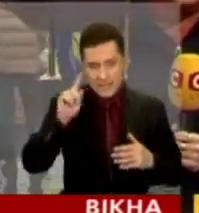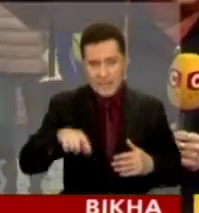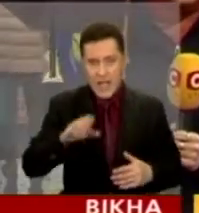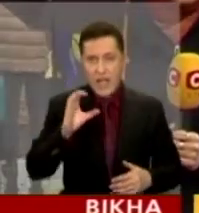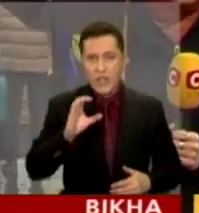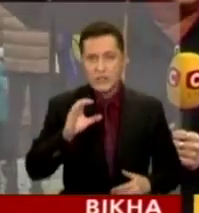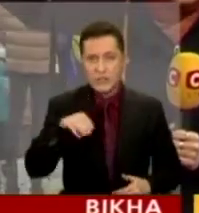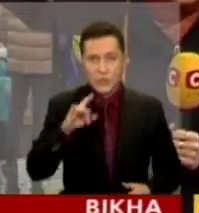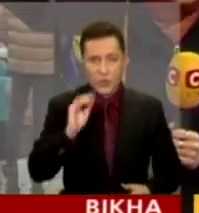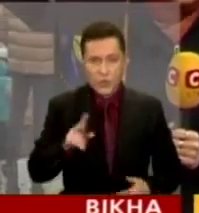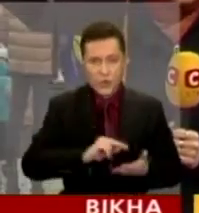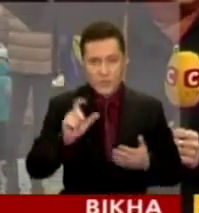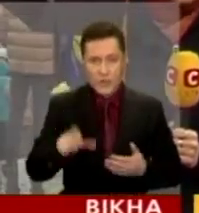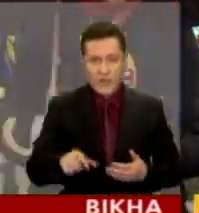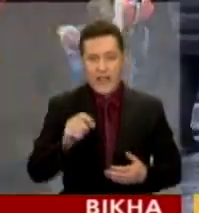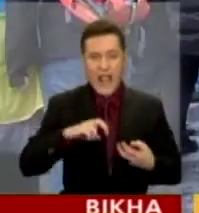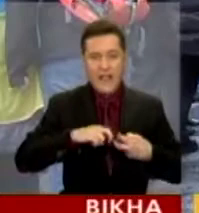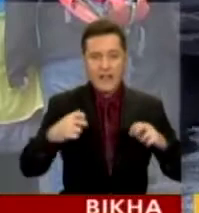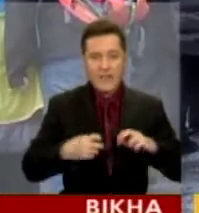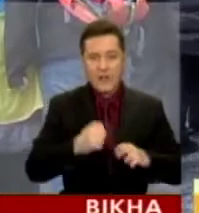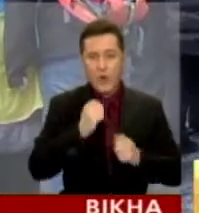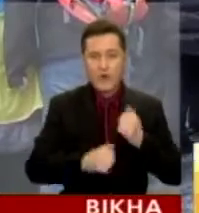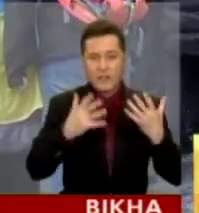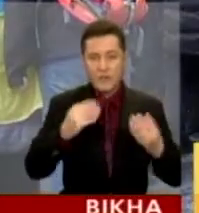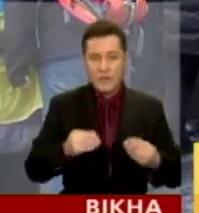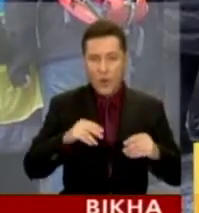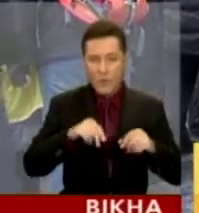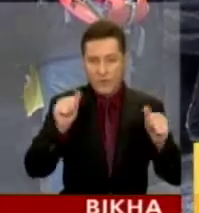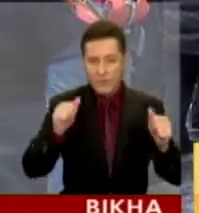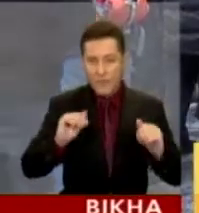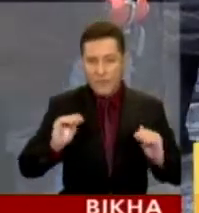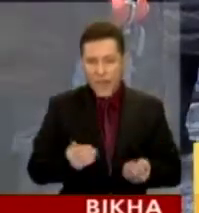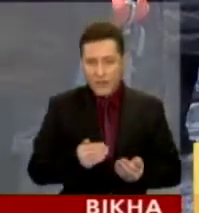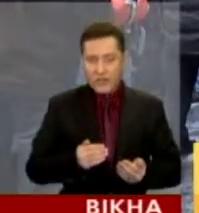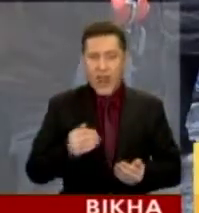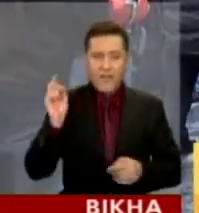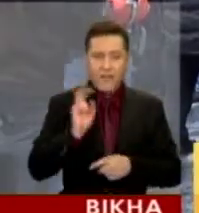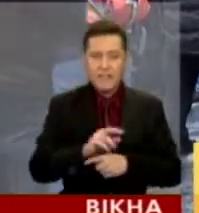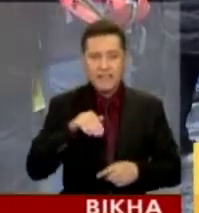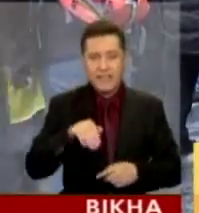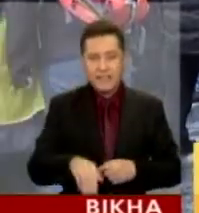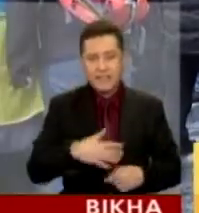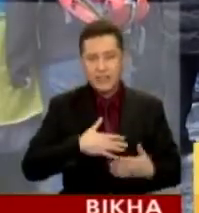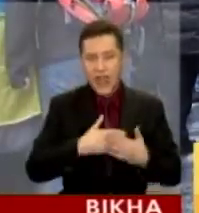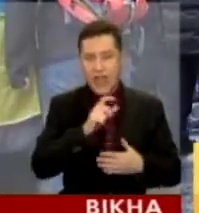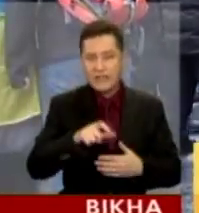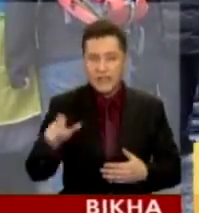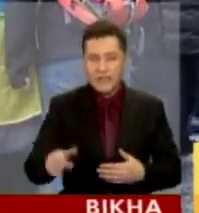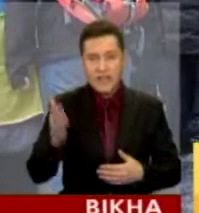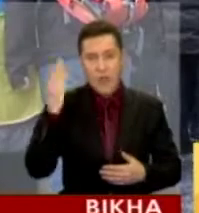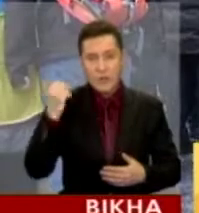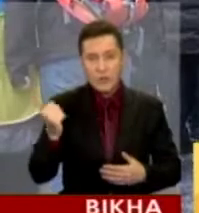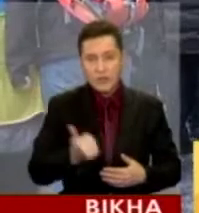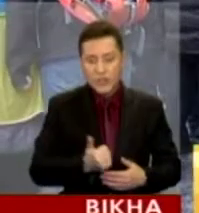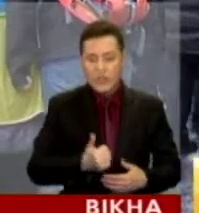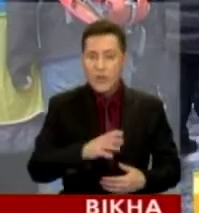Струк. Івано-Франківський майдан теж з кожним днем менше. Є сьогодні на площу міста вийшла не більше 1000 активістів. Це тоді, коли минулих тижнів